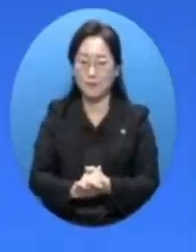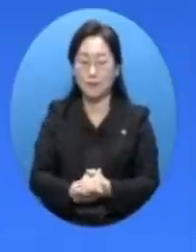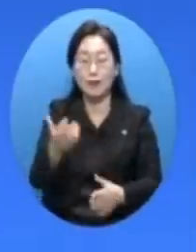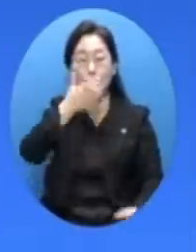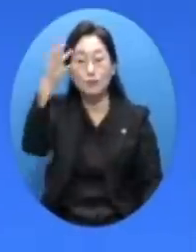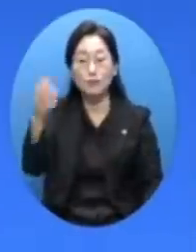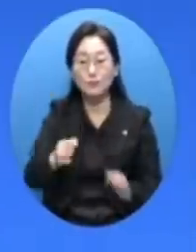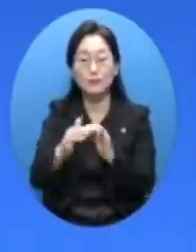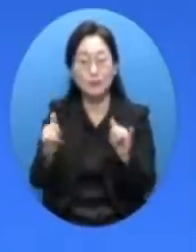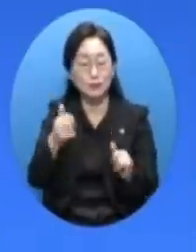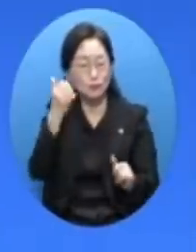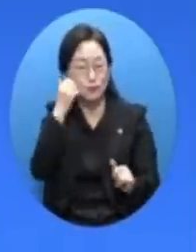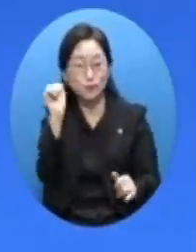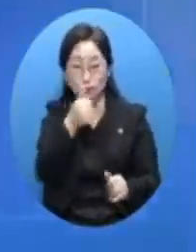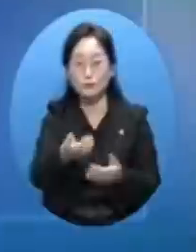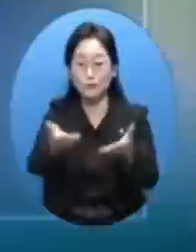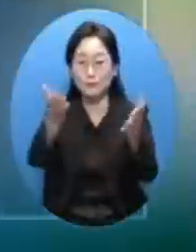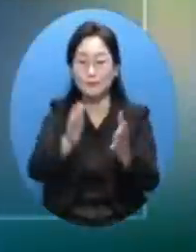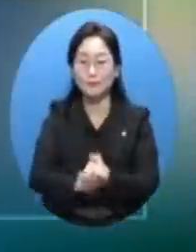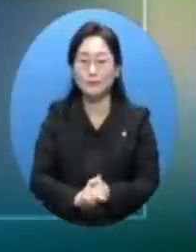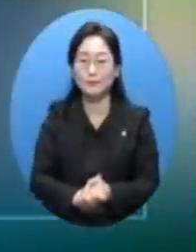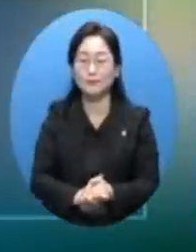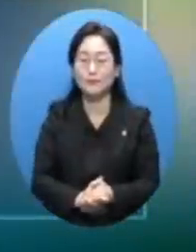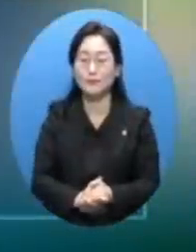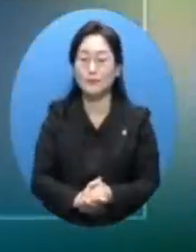꿈꾸는 사람을 한 사람 소개하기 원합니다. 여러분,